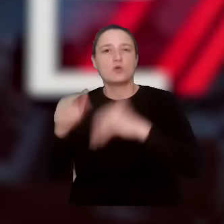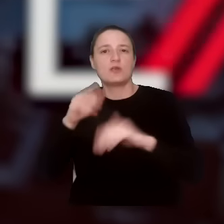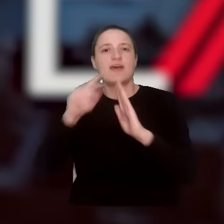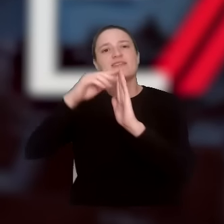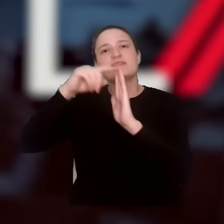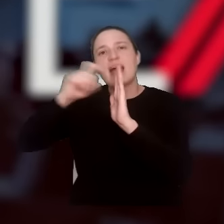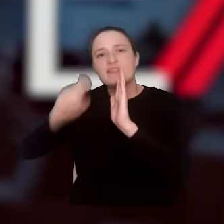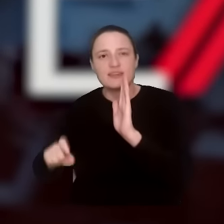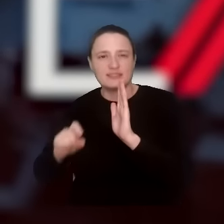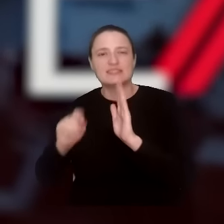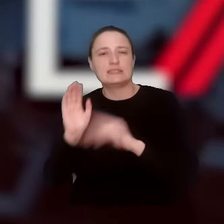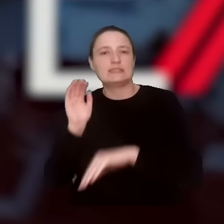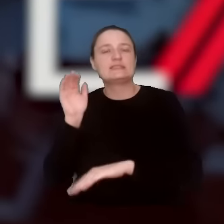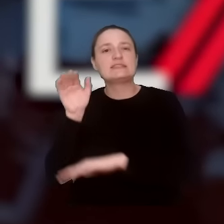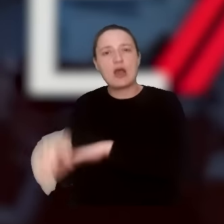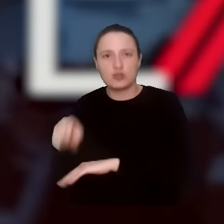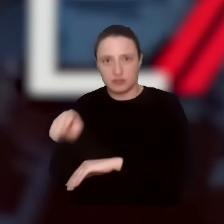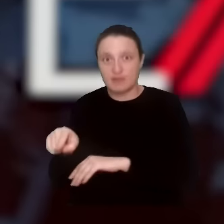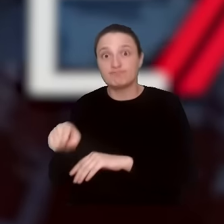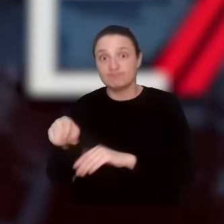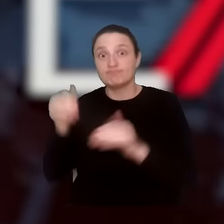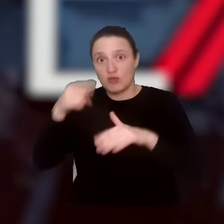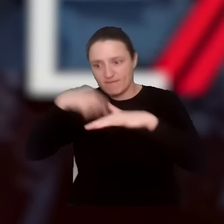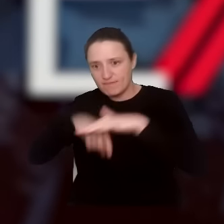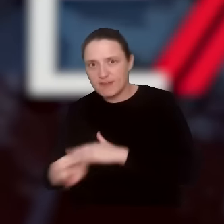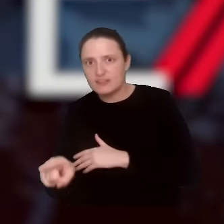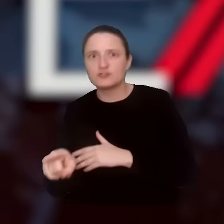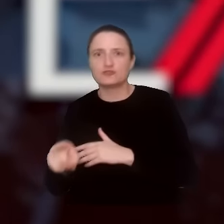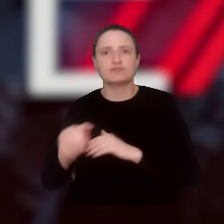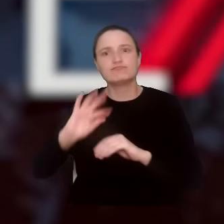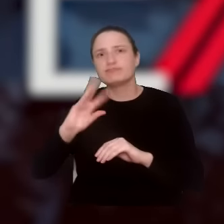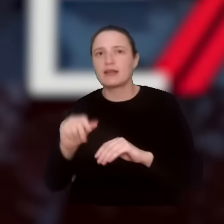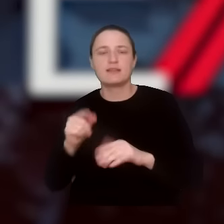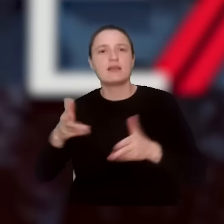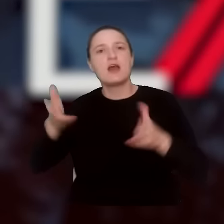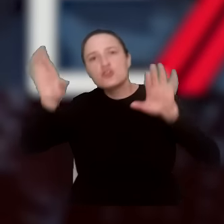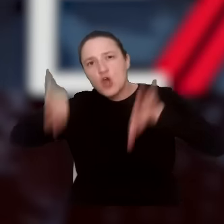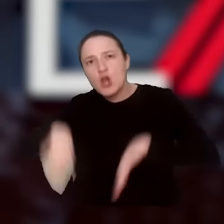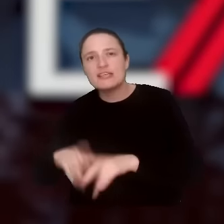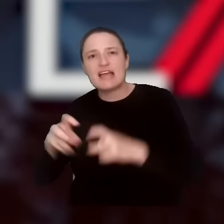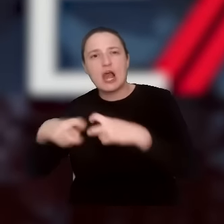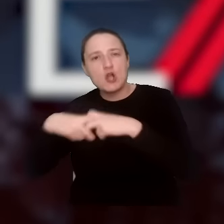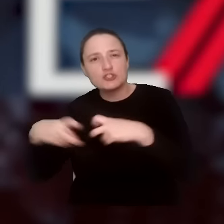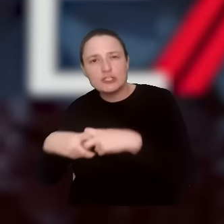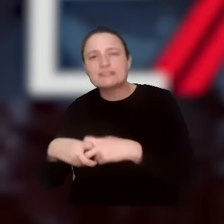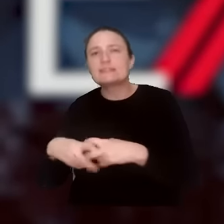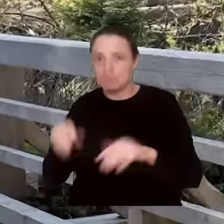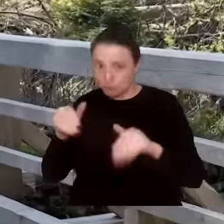ale nie ma się co bać. Wejście do jaskini położonej w malowniczej Dolinie Kościeliskiej jest możliwe codziennie i dla każdego.